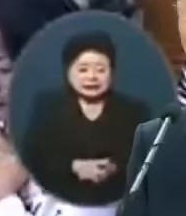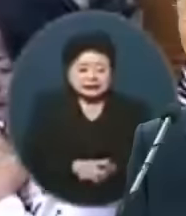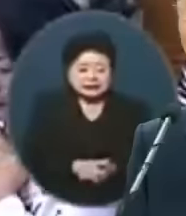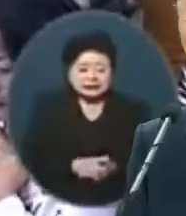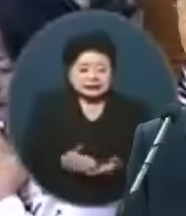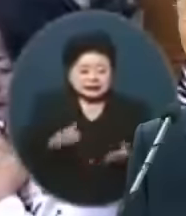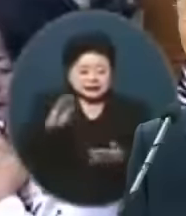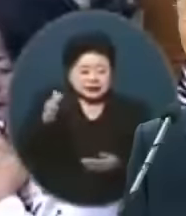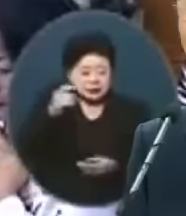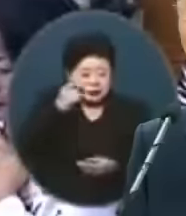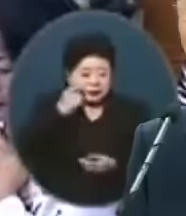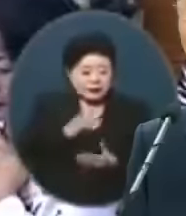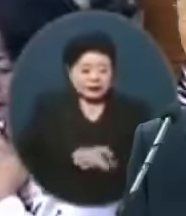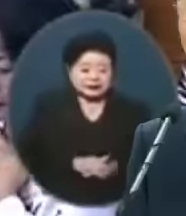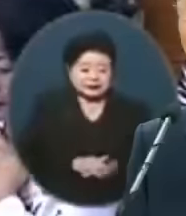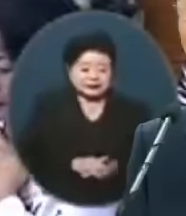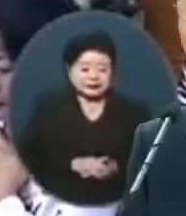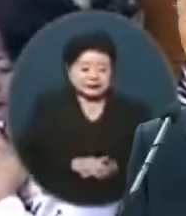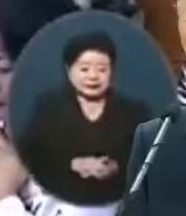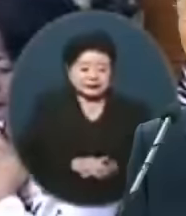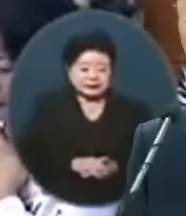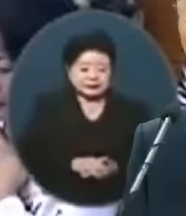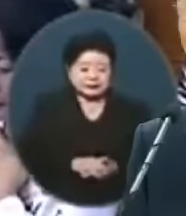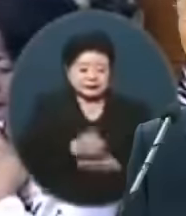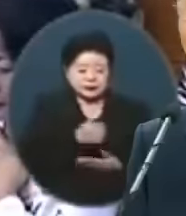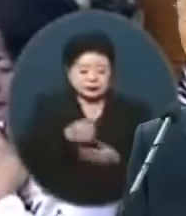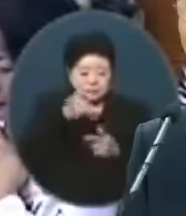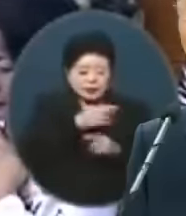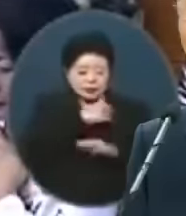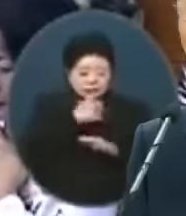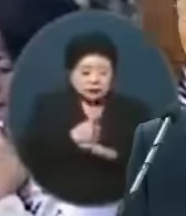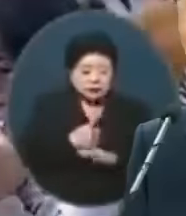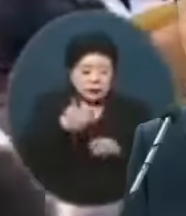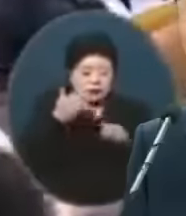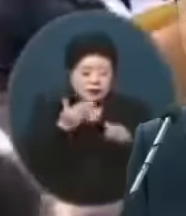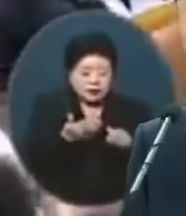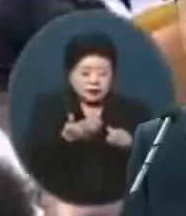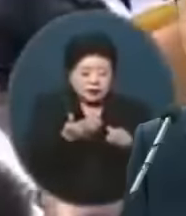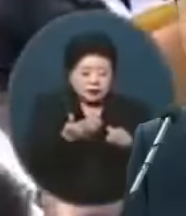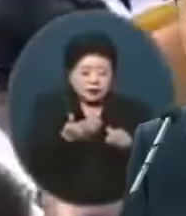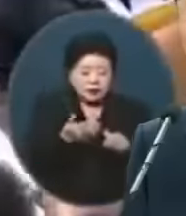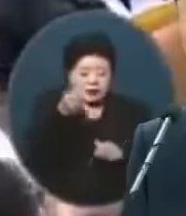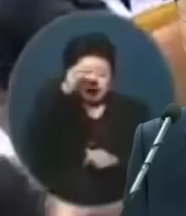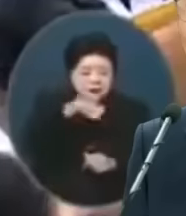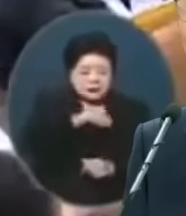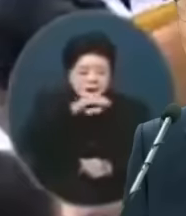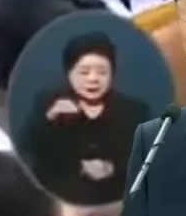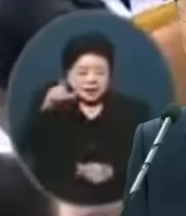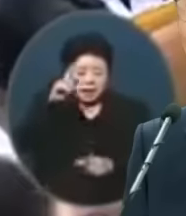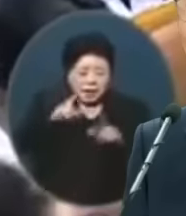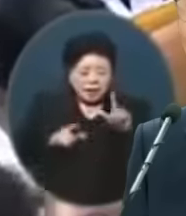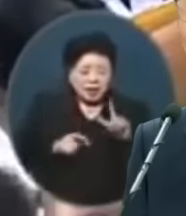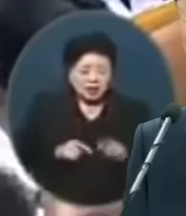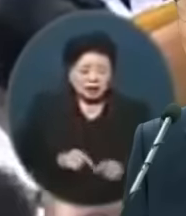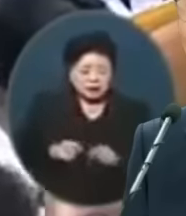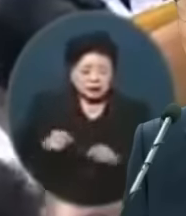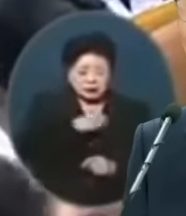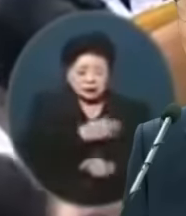그릇이 될 수 없습니다. 주 예수 그리스도께서 십자가에 몸짓고 피 흘린